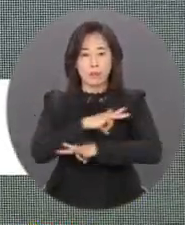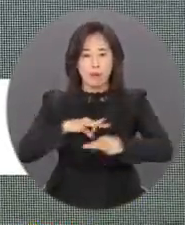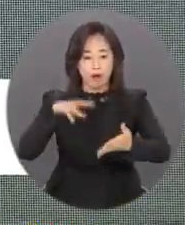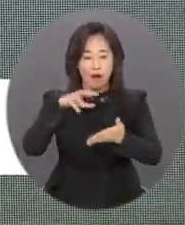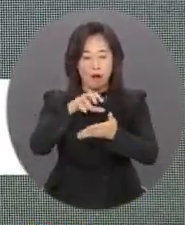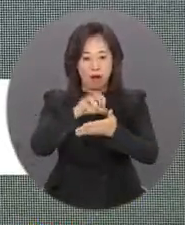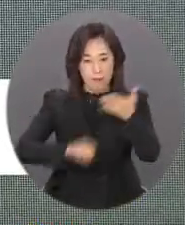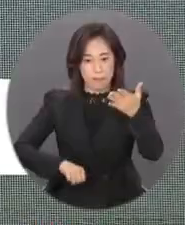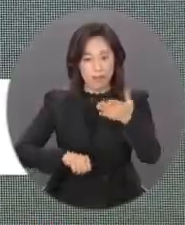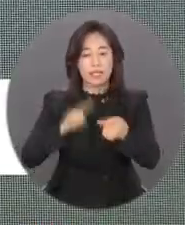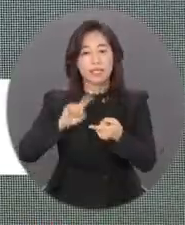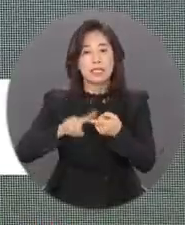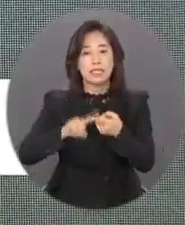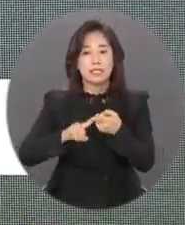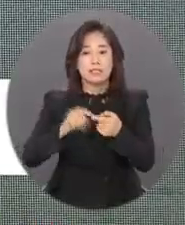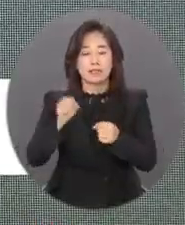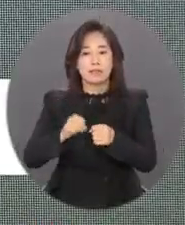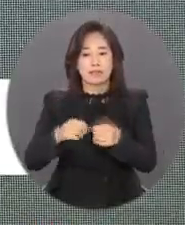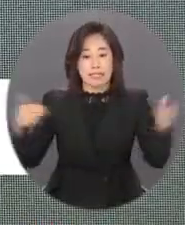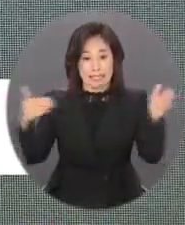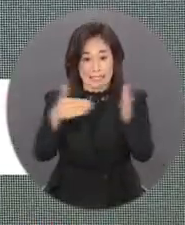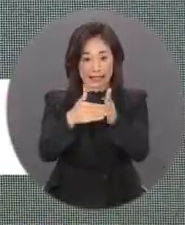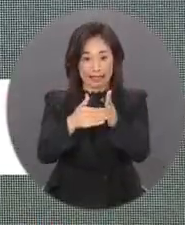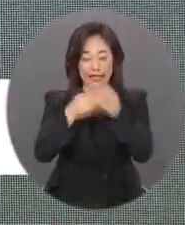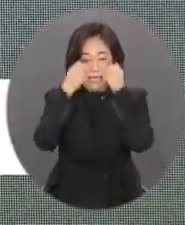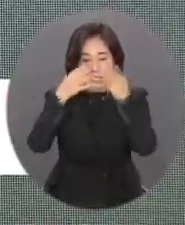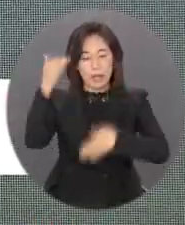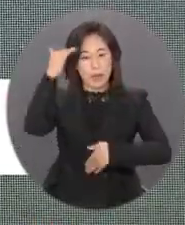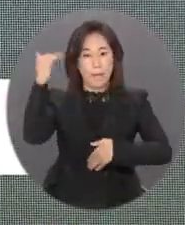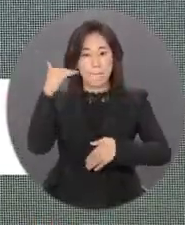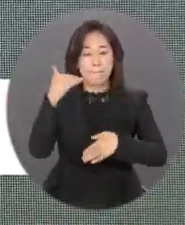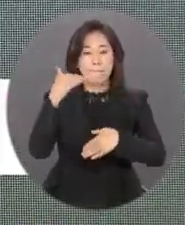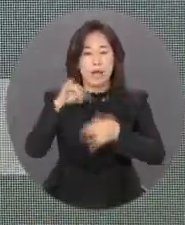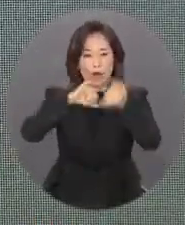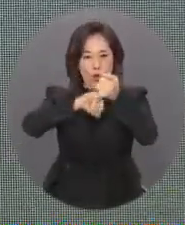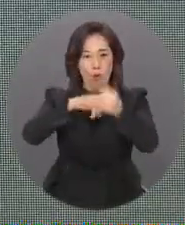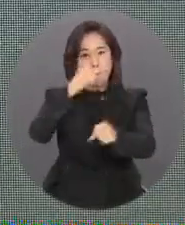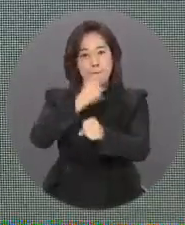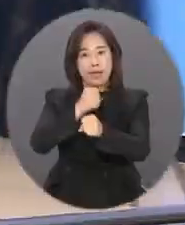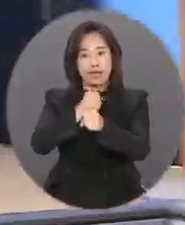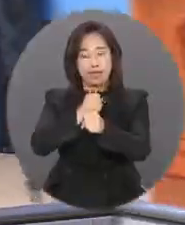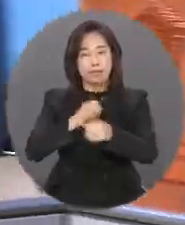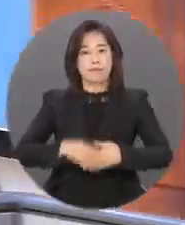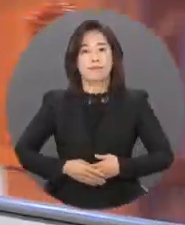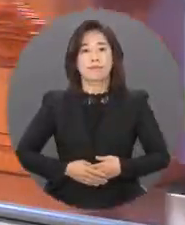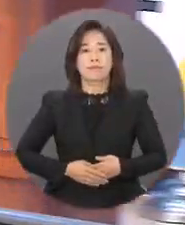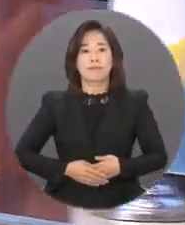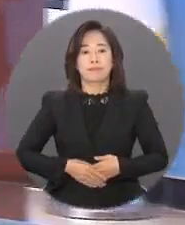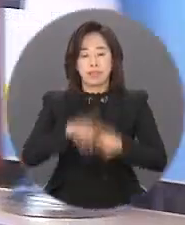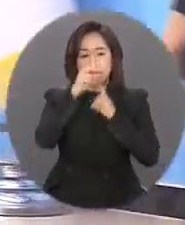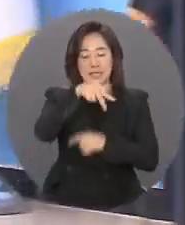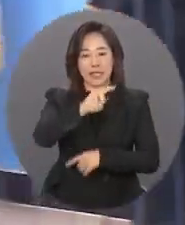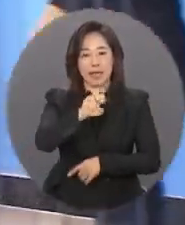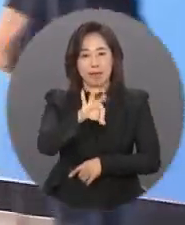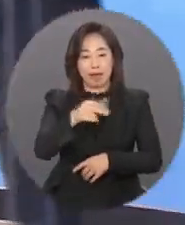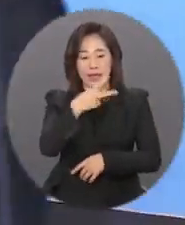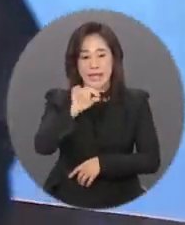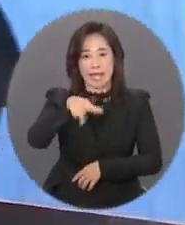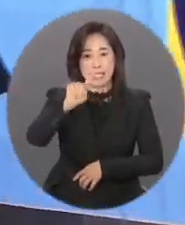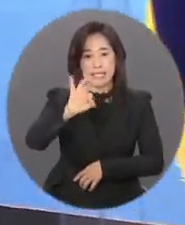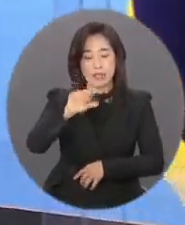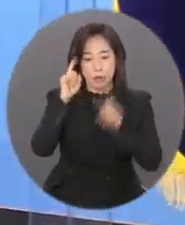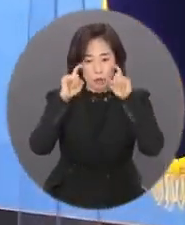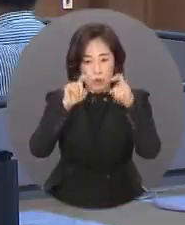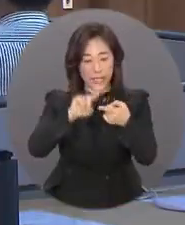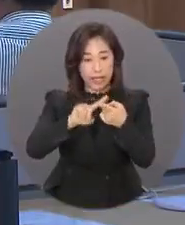약탈의 정치를 끝내겠습니다. 새로운 대한민국을 반드시 만들겠습니다. 이재명 후보는 대장동 의혹 등